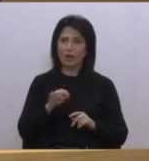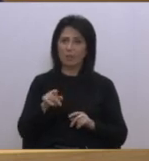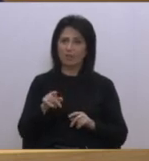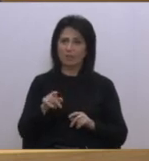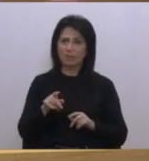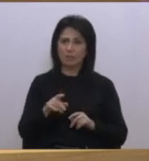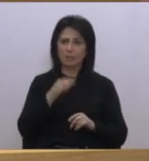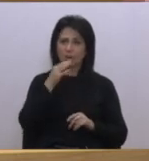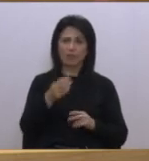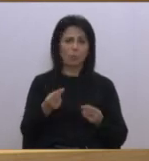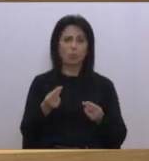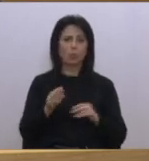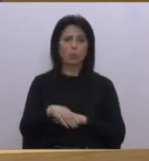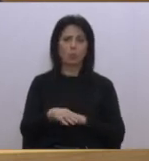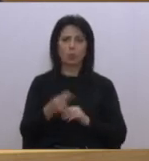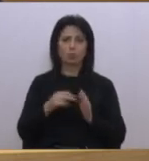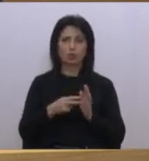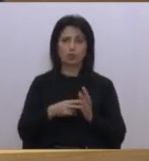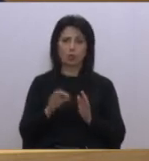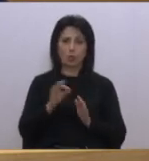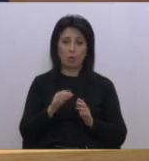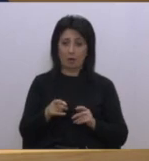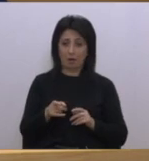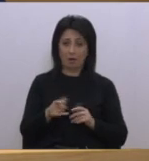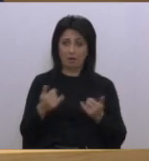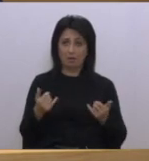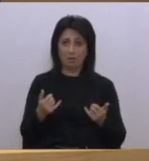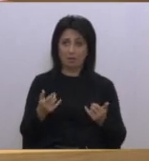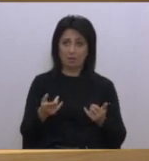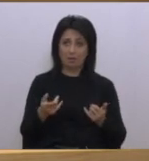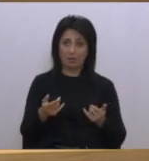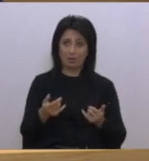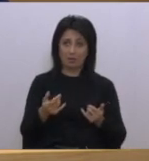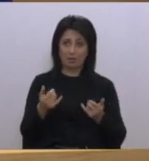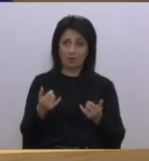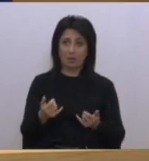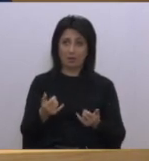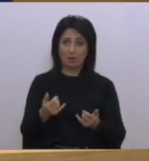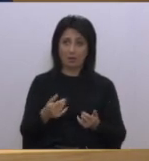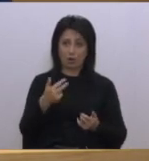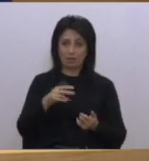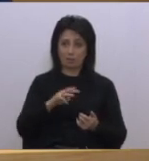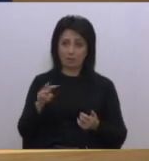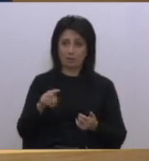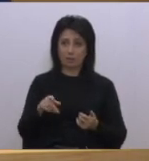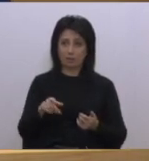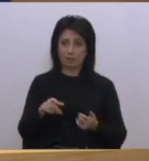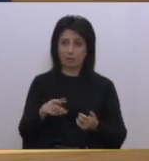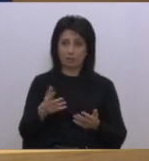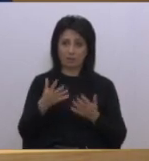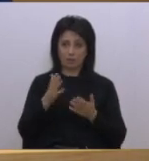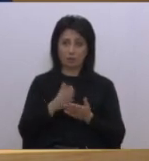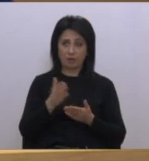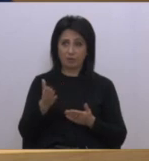კი პასუხი, რომ ფული არ გვაქვსო ბიუჯეტში ამისიო და აი ხა 30 მილიონი აშკარად ამ სტაჟირებისთვის